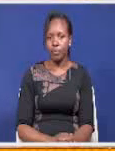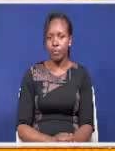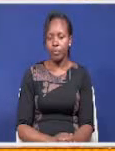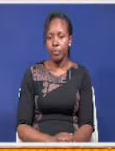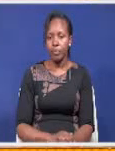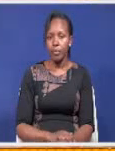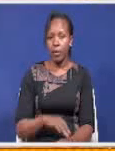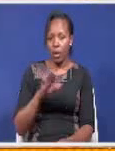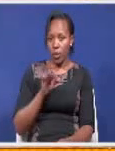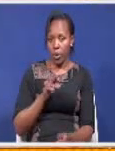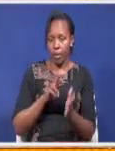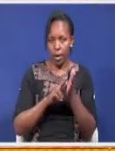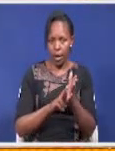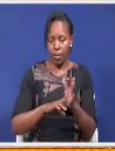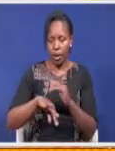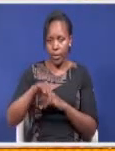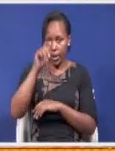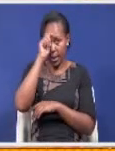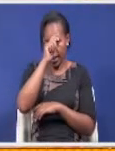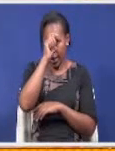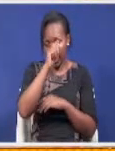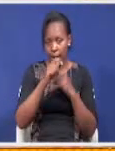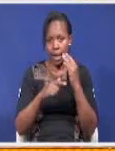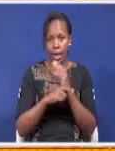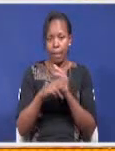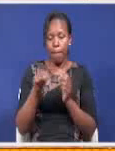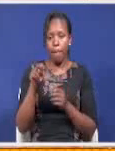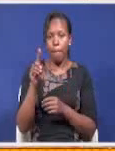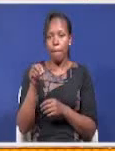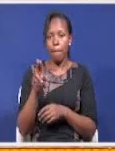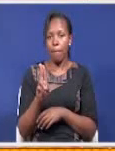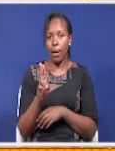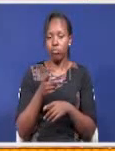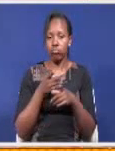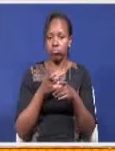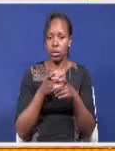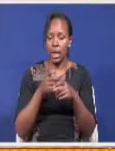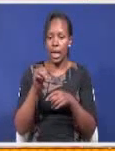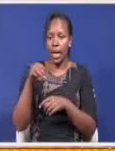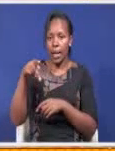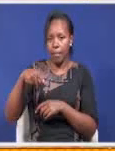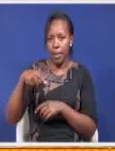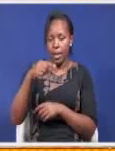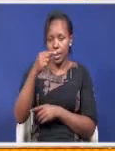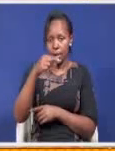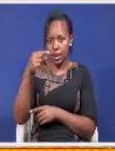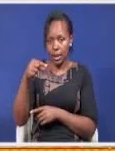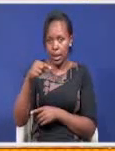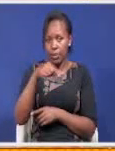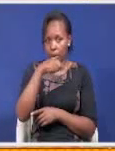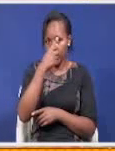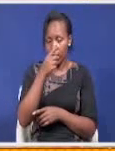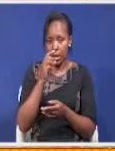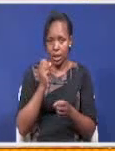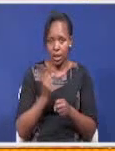Mubunge wa Mwekuru County ya Tharaka Nithi Susan Mwindu na ithukirite mubunge wa Tharaka Nithi Murugara ni kiria kuwa Murugara riwa na kuwatambaru Rigathi